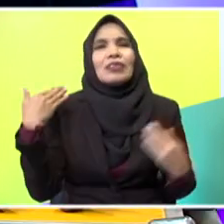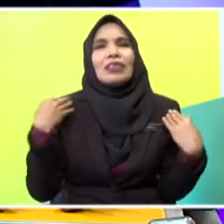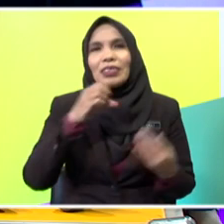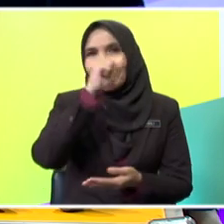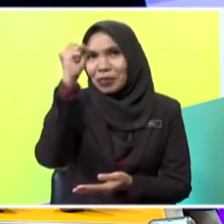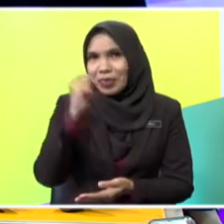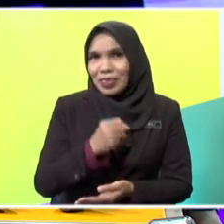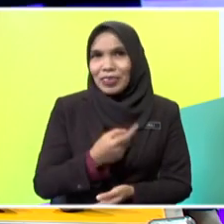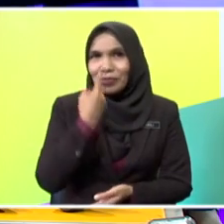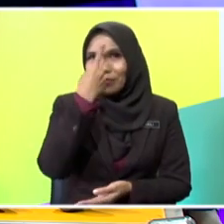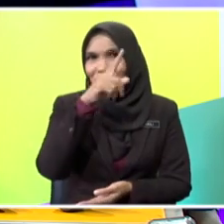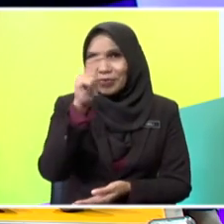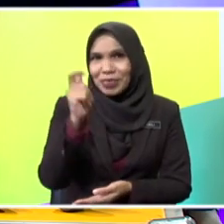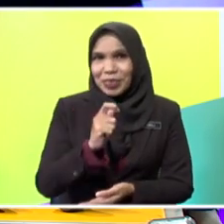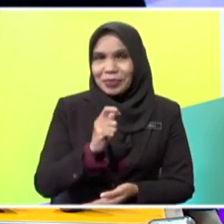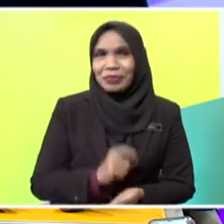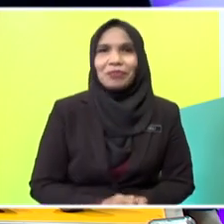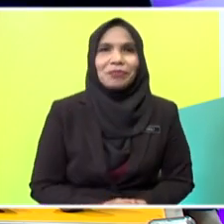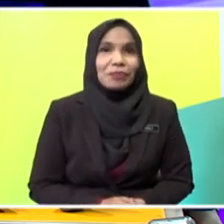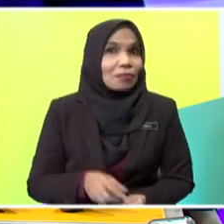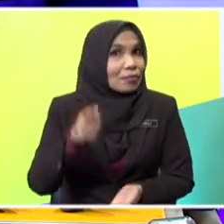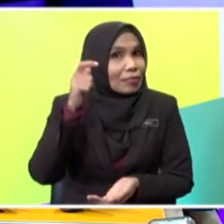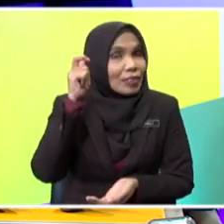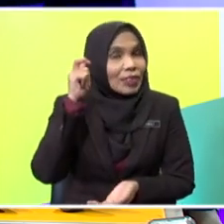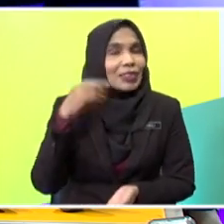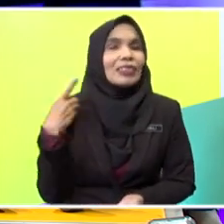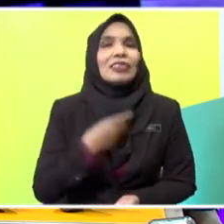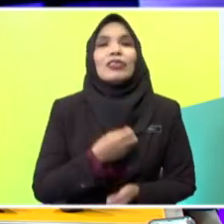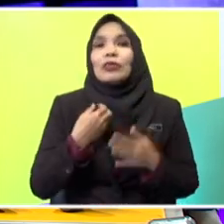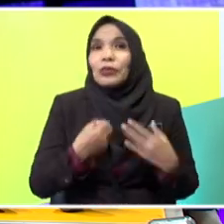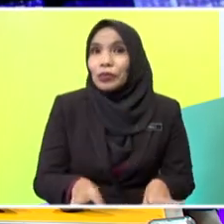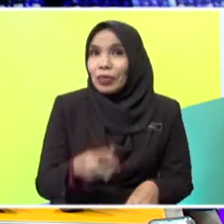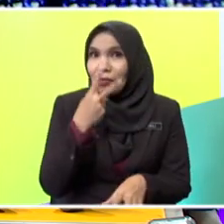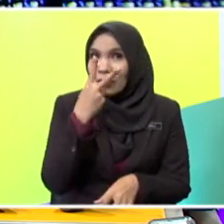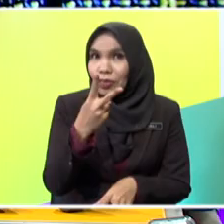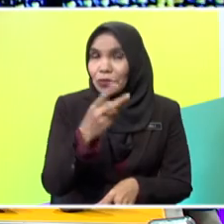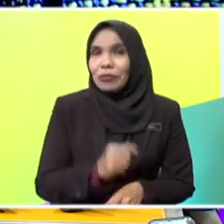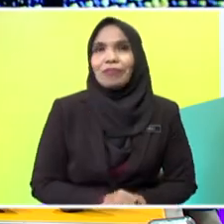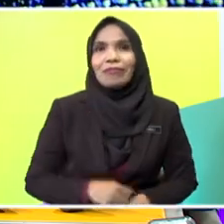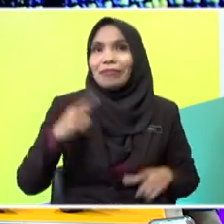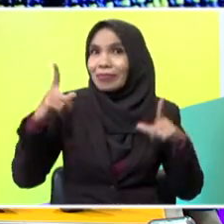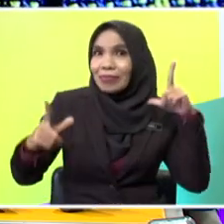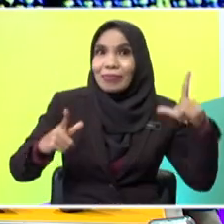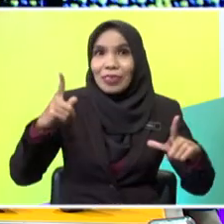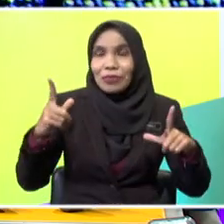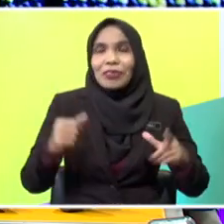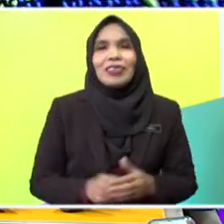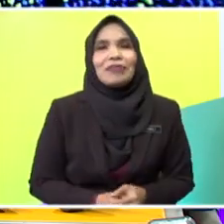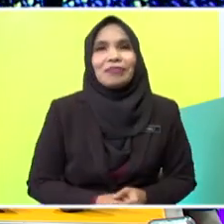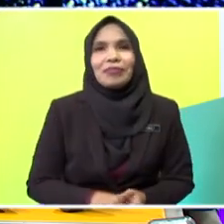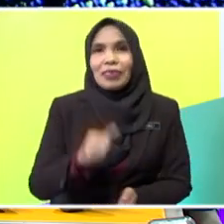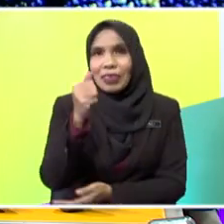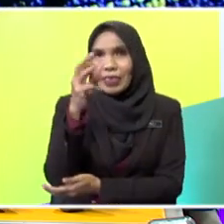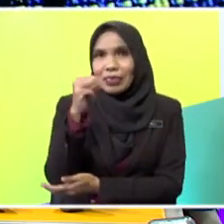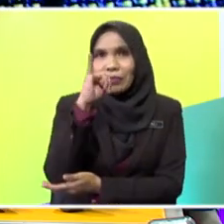cikgu. Memandangkan tadi kita dah saksikan sebesedikit sketsa antara Aminah dan